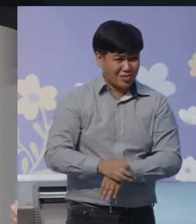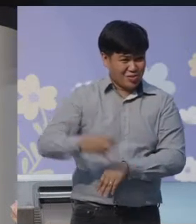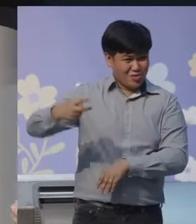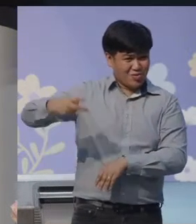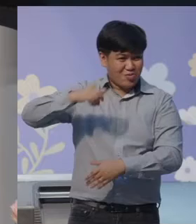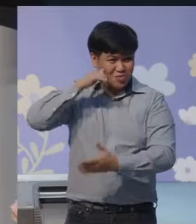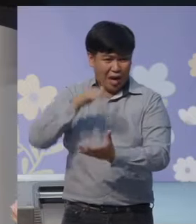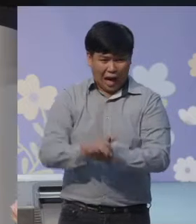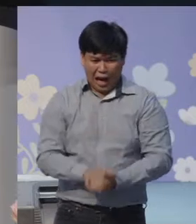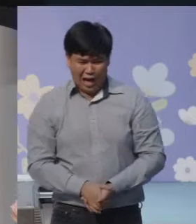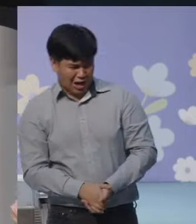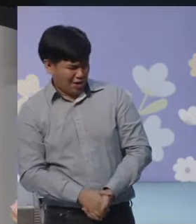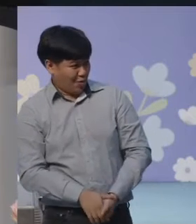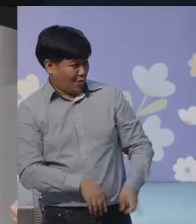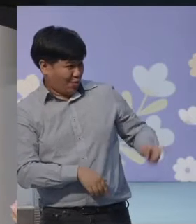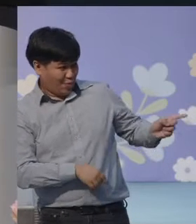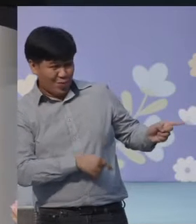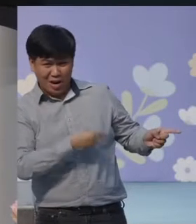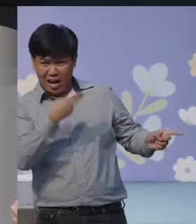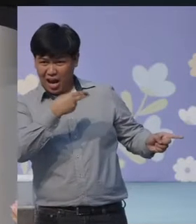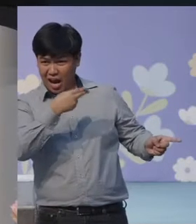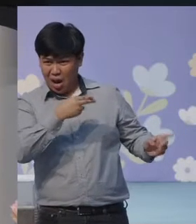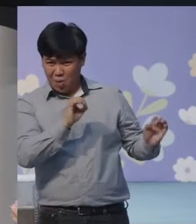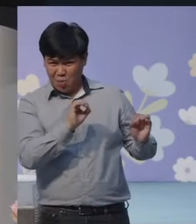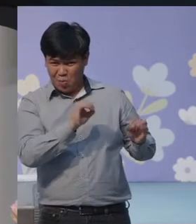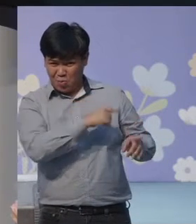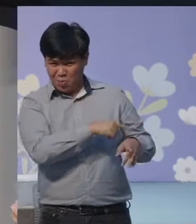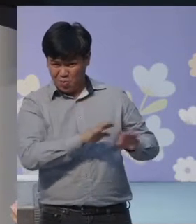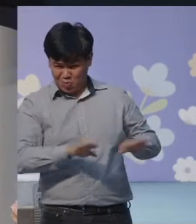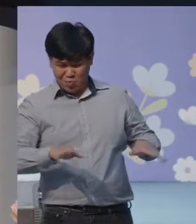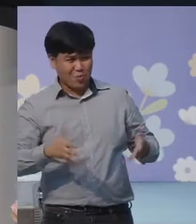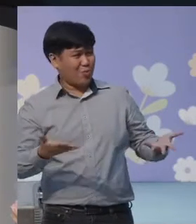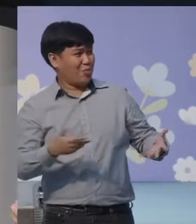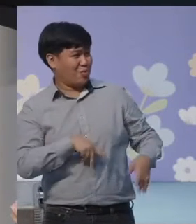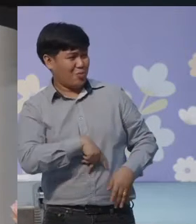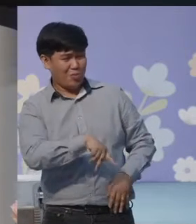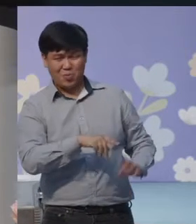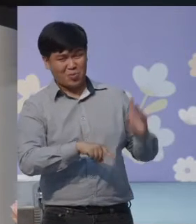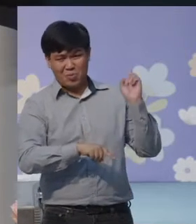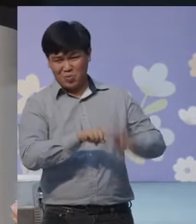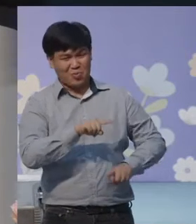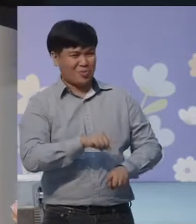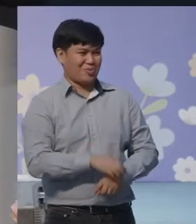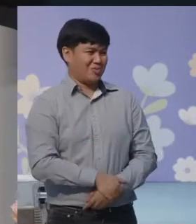Talagang napakabigat. Pero paano ang naging